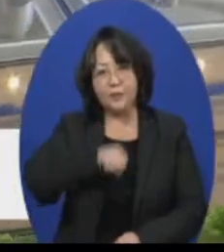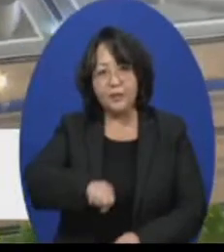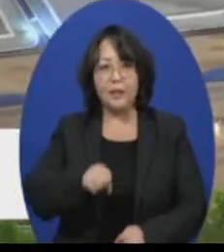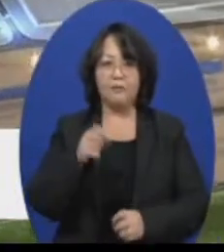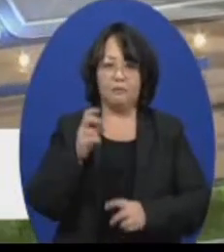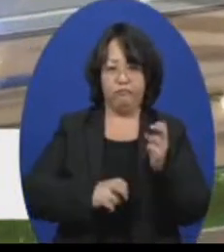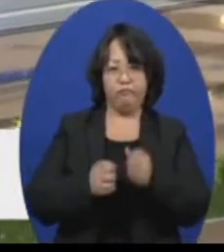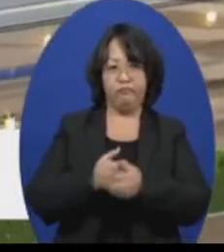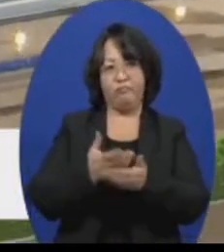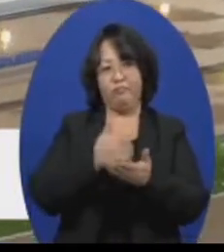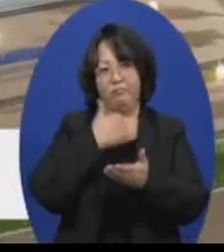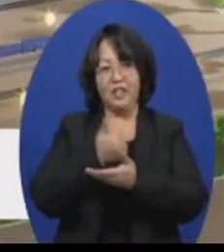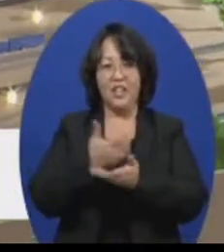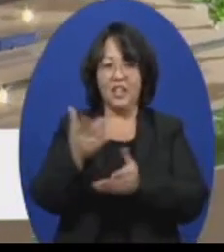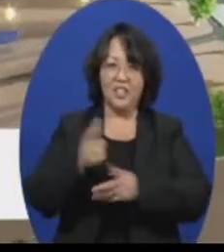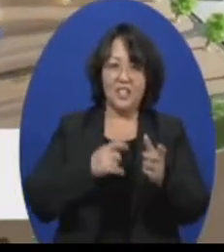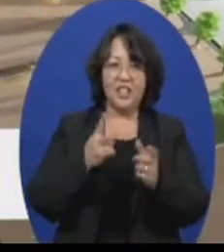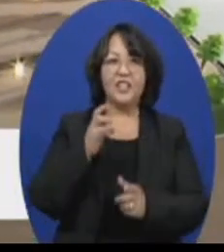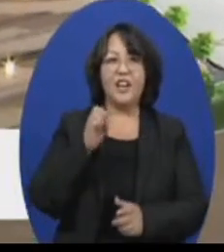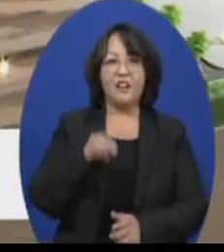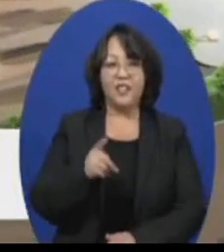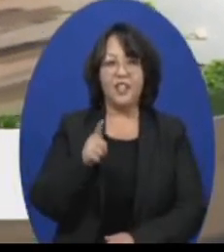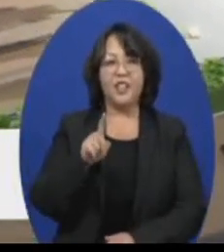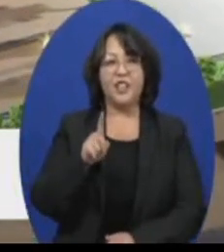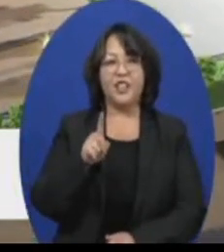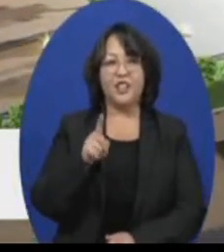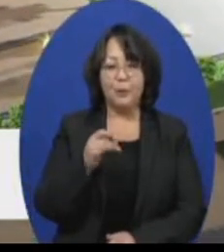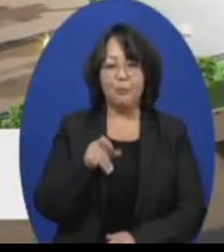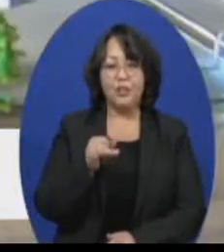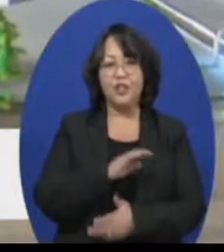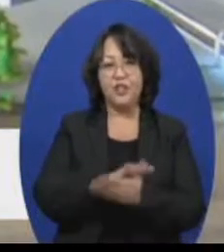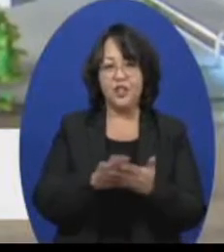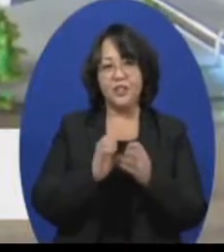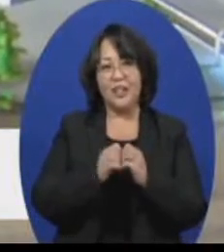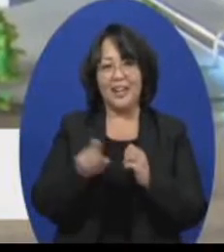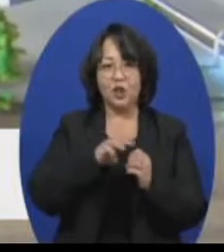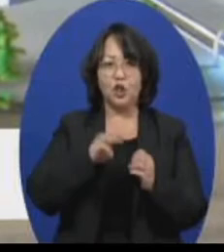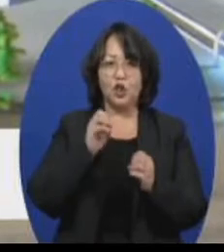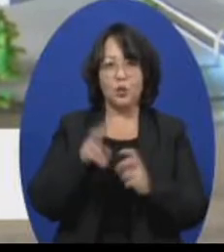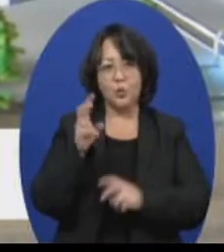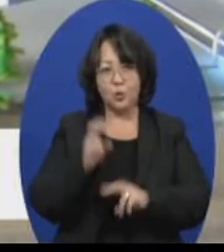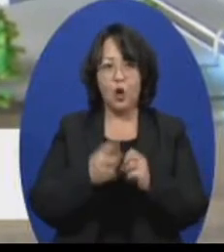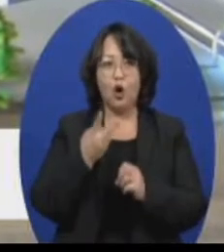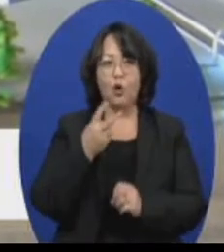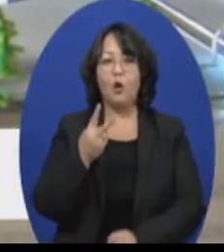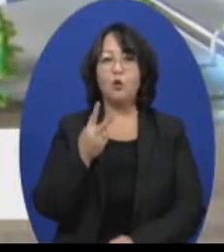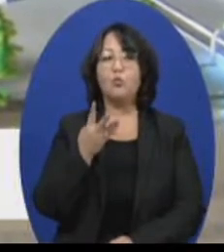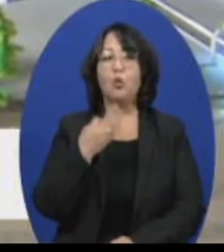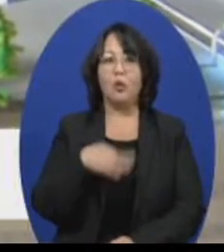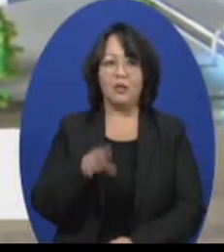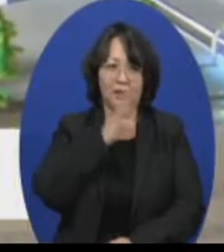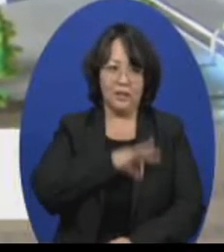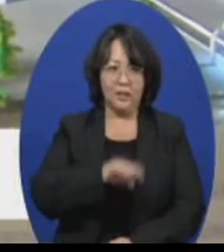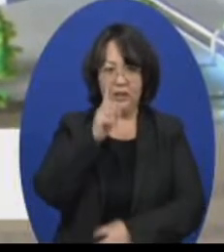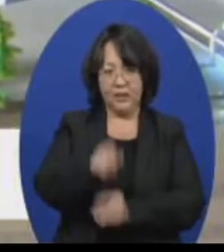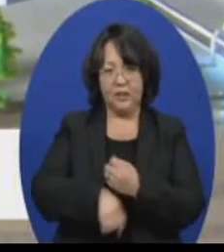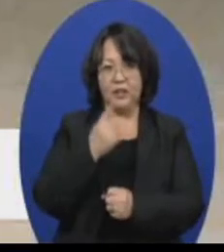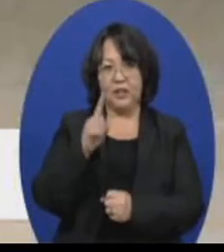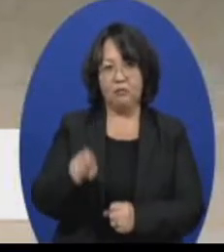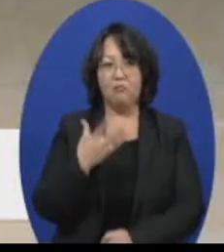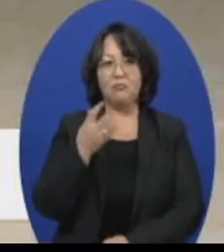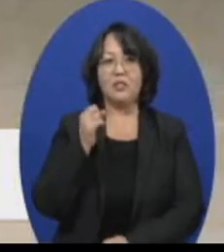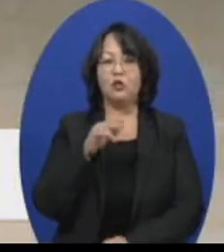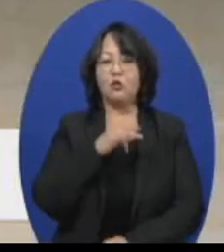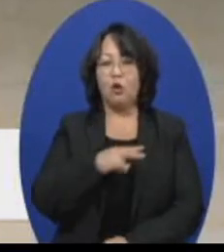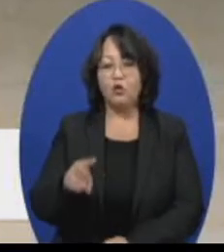хангах эдийн засагт нефть, химийн шин салбарыг бий болгох зорилттой газрын тос боловсруулах үйлдвэр 2024 онд ашиглалтанд орно. Жилдээ 1.5 сая